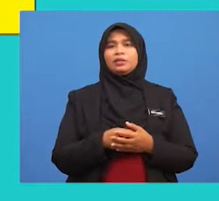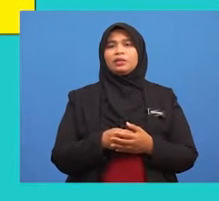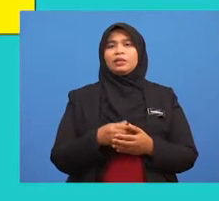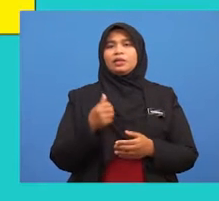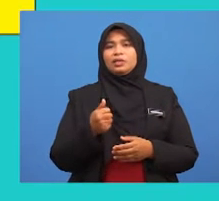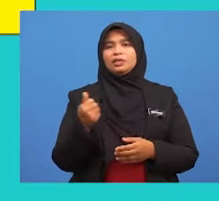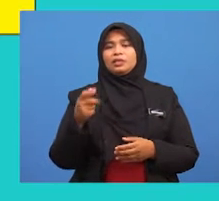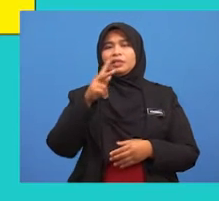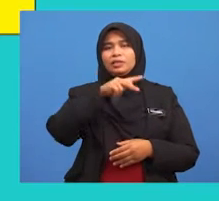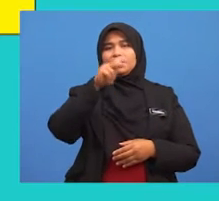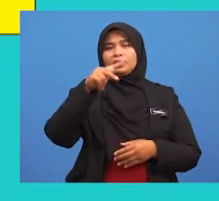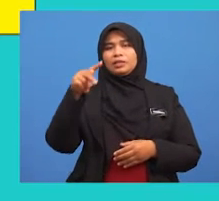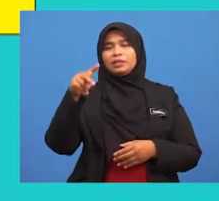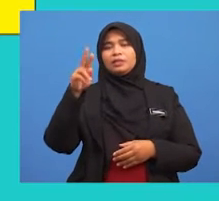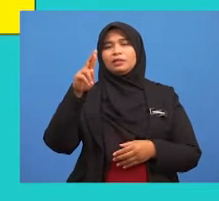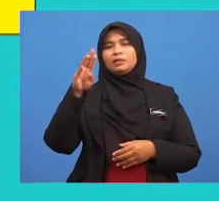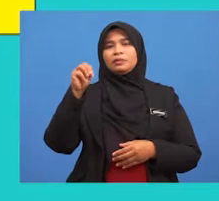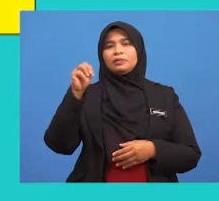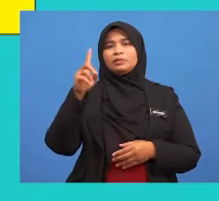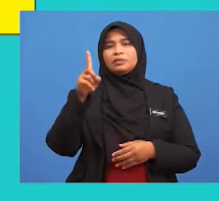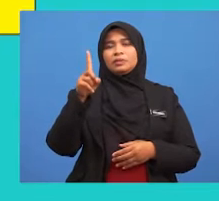alatan kilang